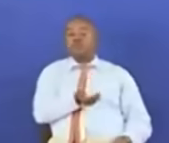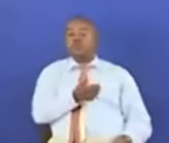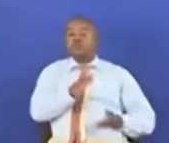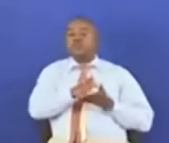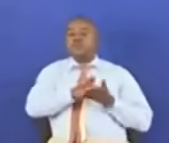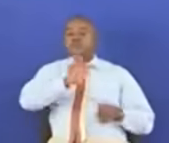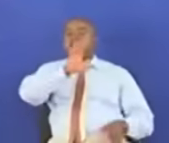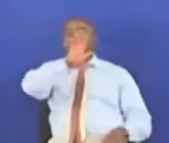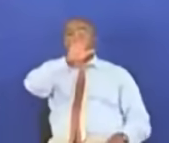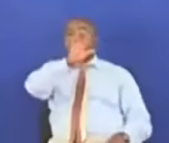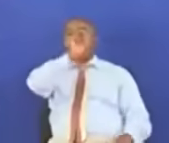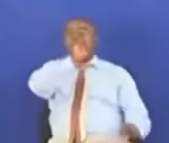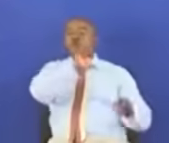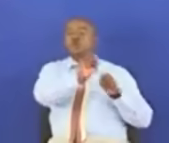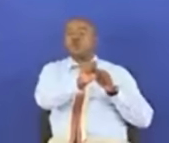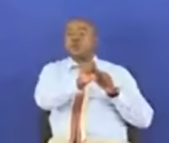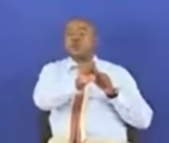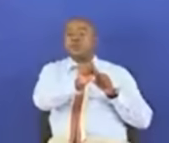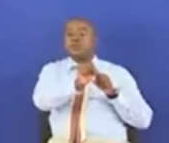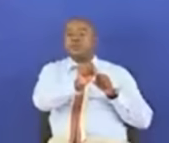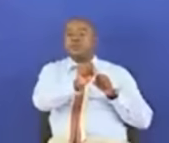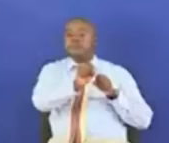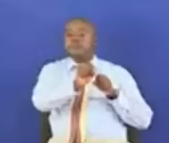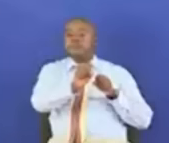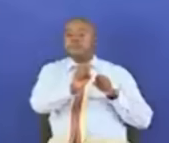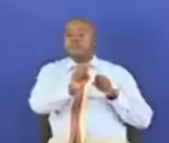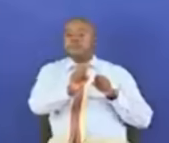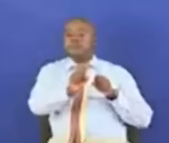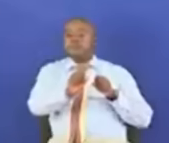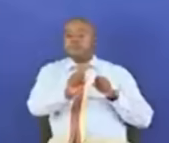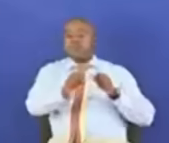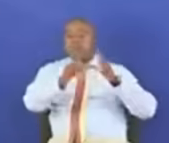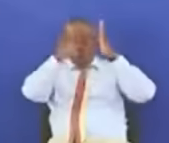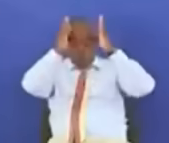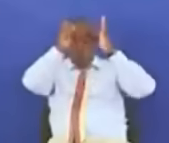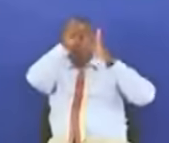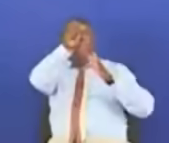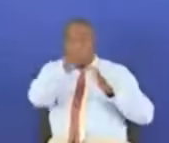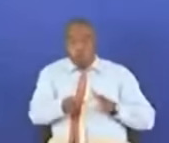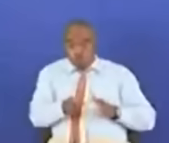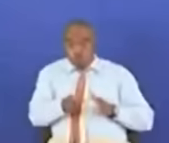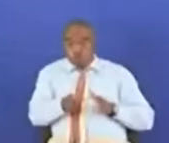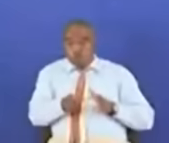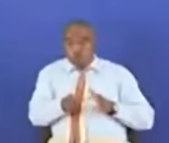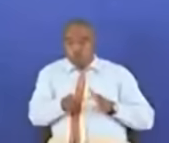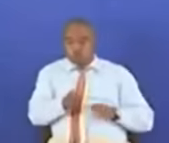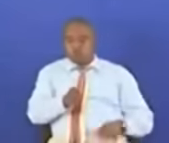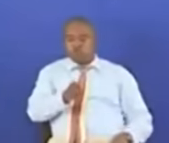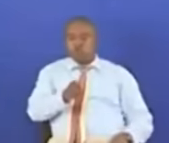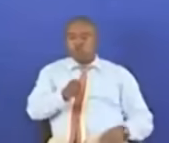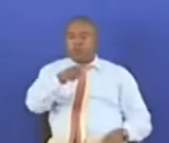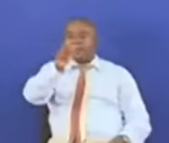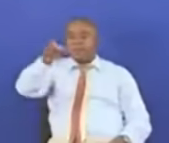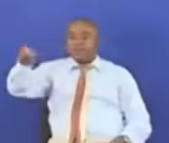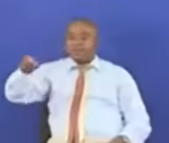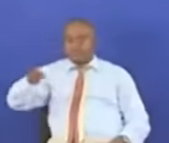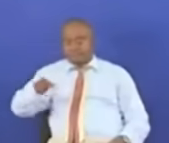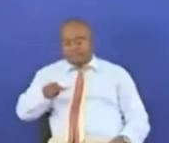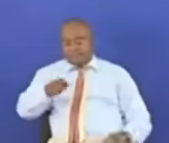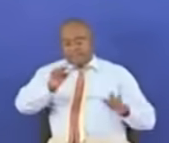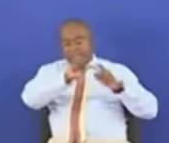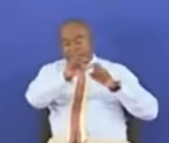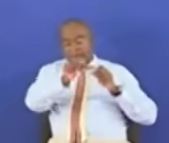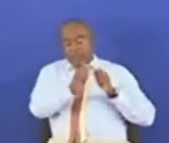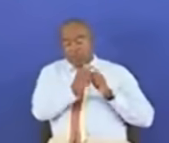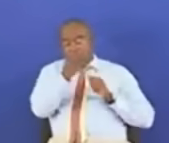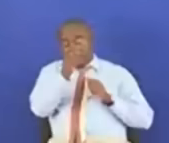wa kuyazuia ni human dignity, ibara ya 12 ibara ya pili ya katiba yetu. Lakini pia ibara ya 13 ibara